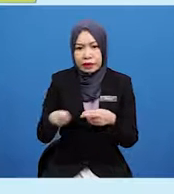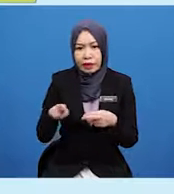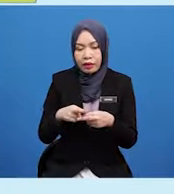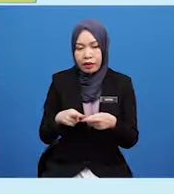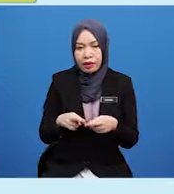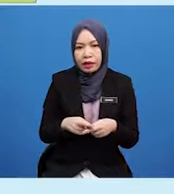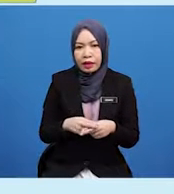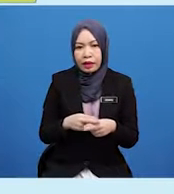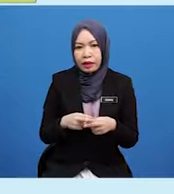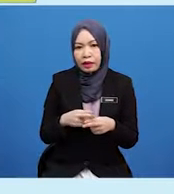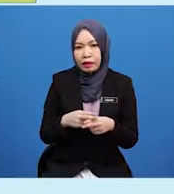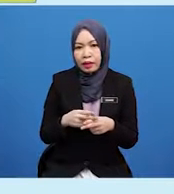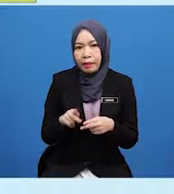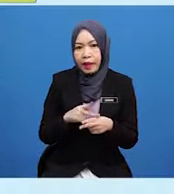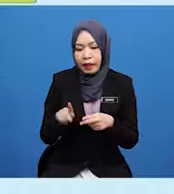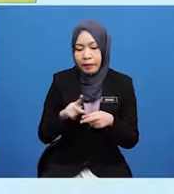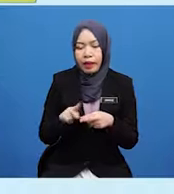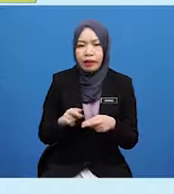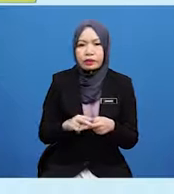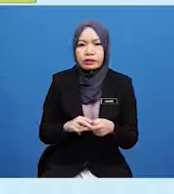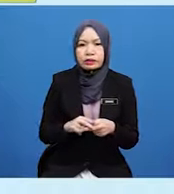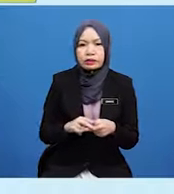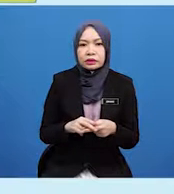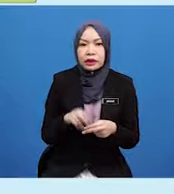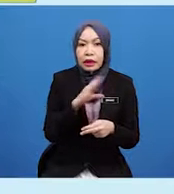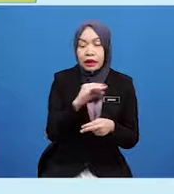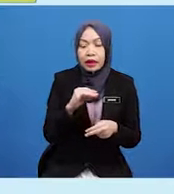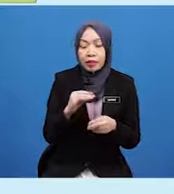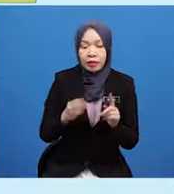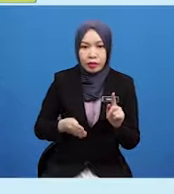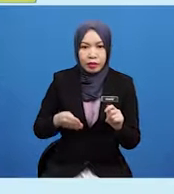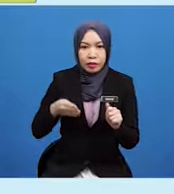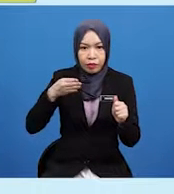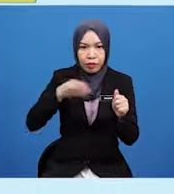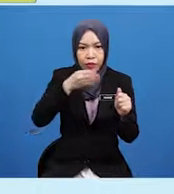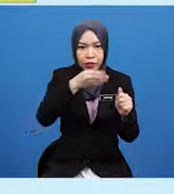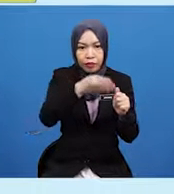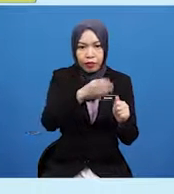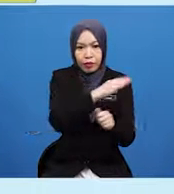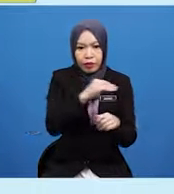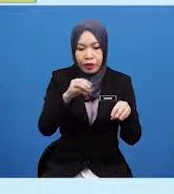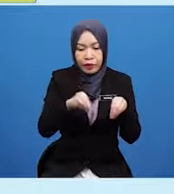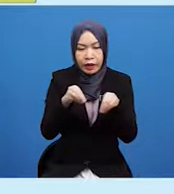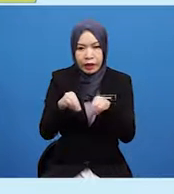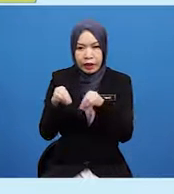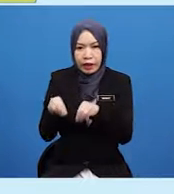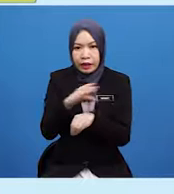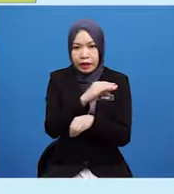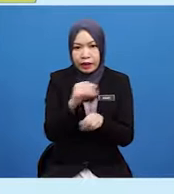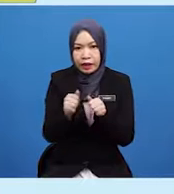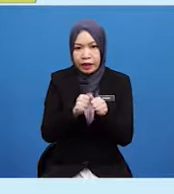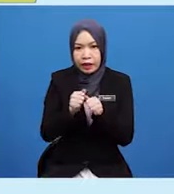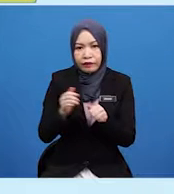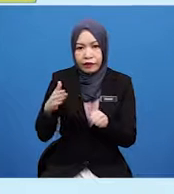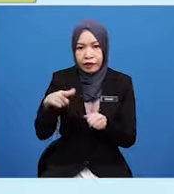bertambah yaitu mereka memburu petani melakukan aktiviti pelayaran Hai dan juga activity